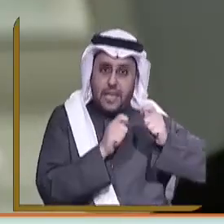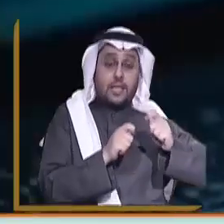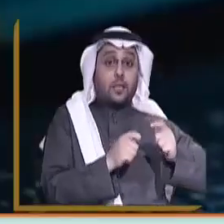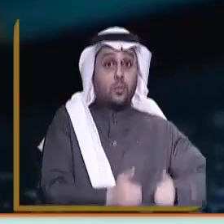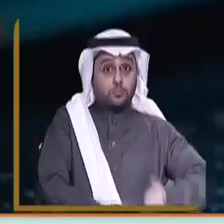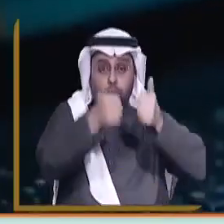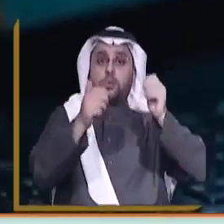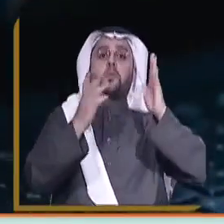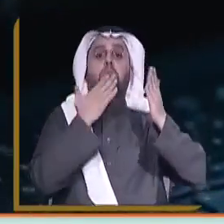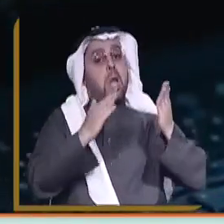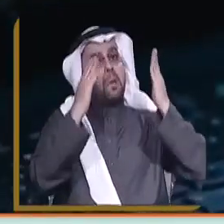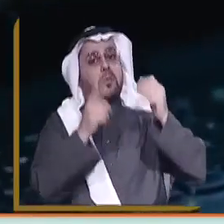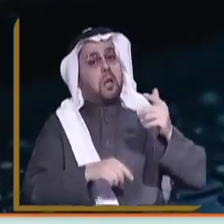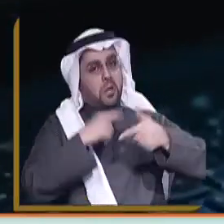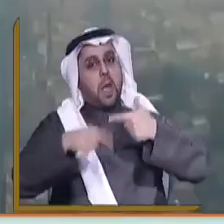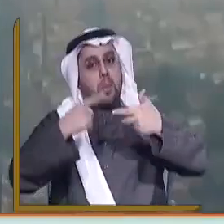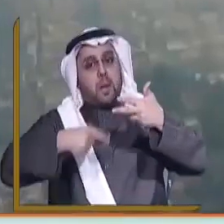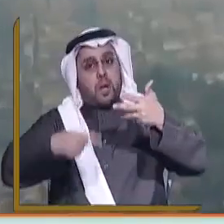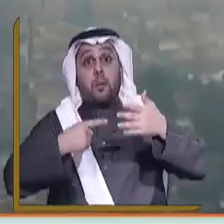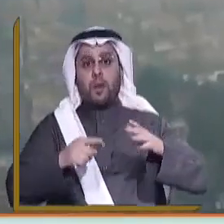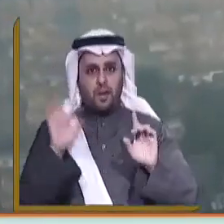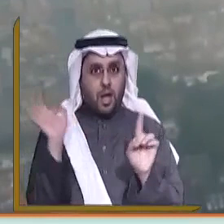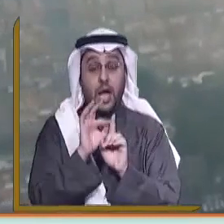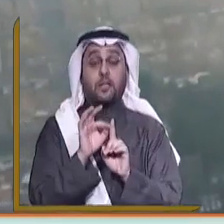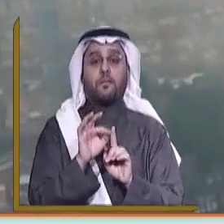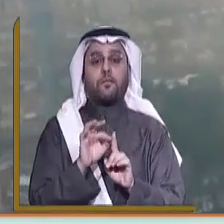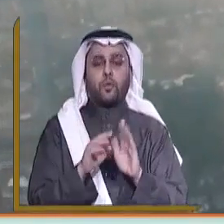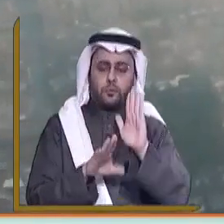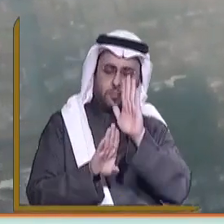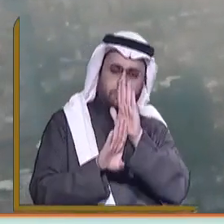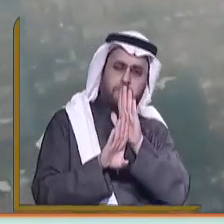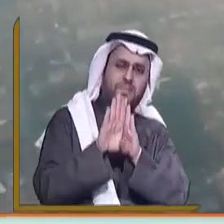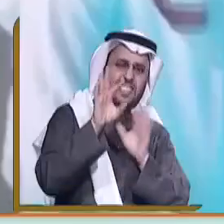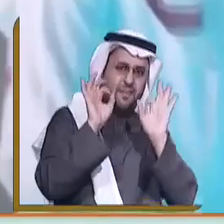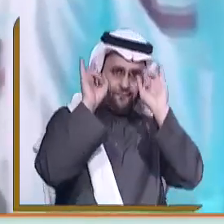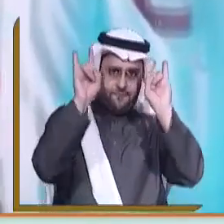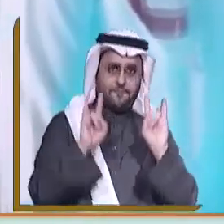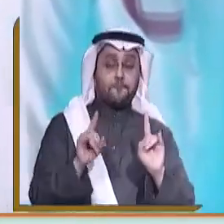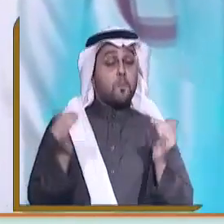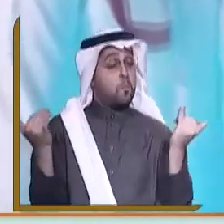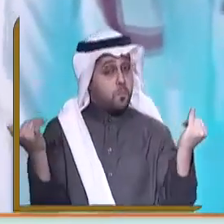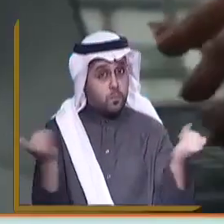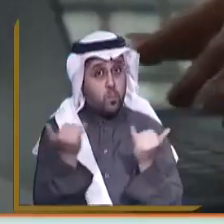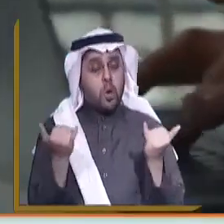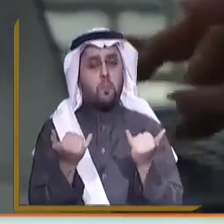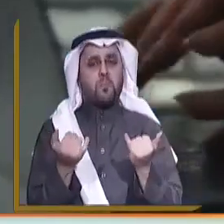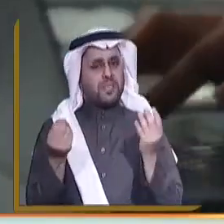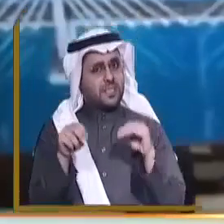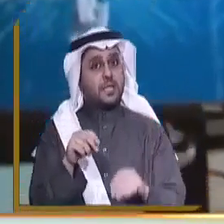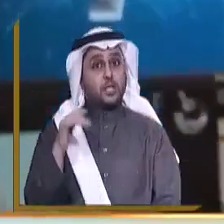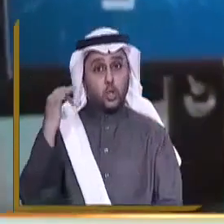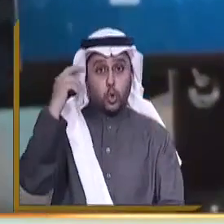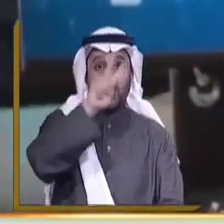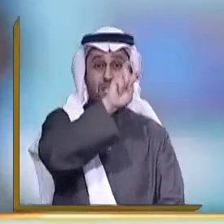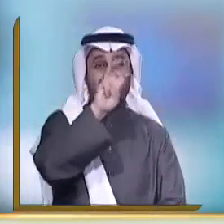السابقه على بعض المؤشرات اللي تتعلق بال الحكومه الالكترونيه ونضج التجربه الرقميه الى